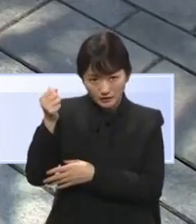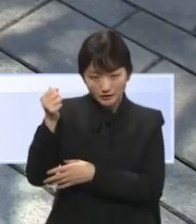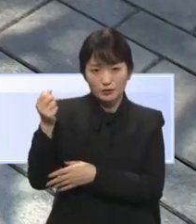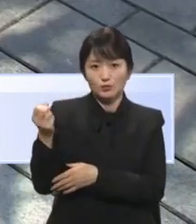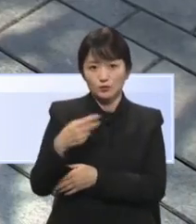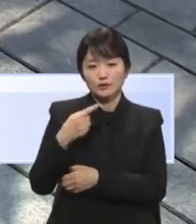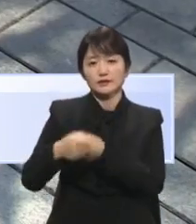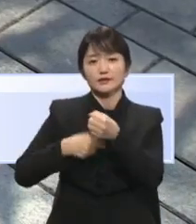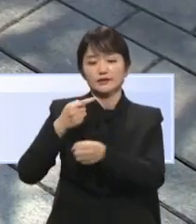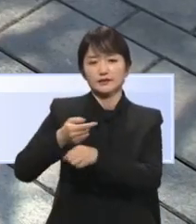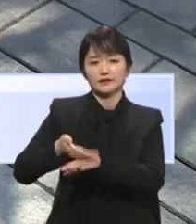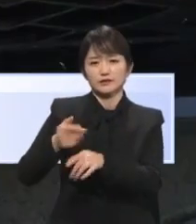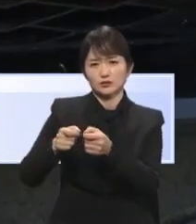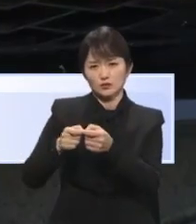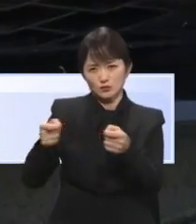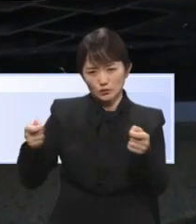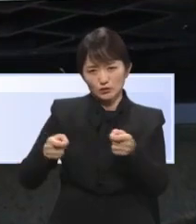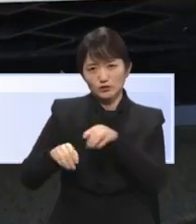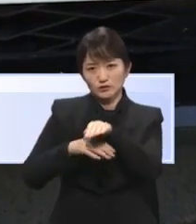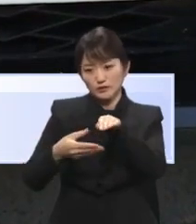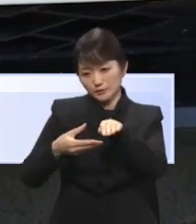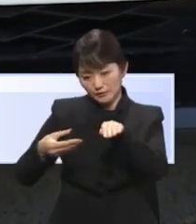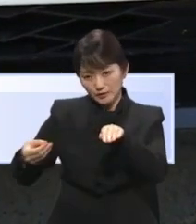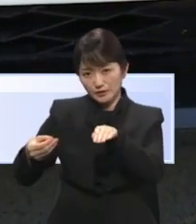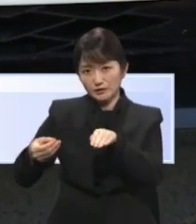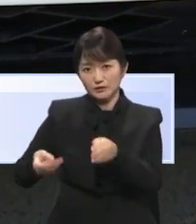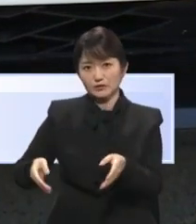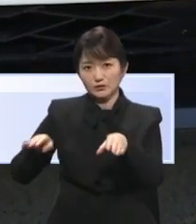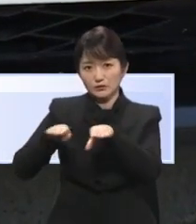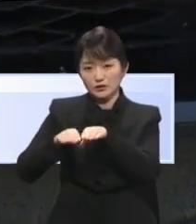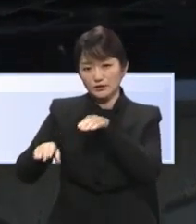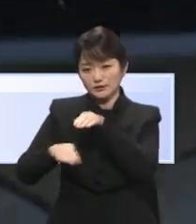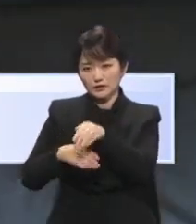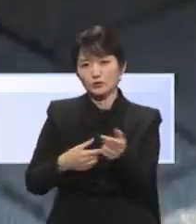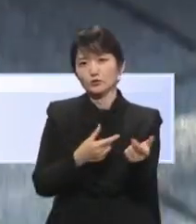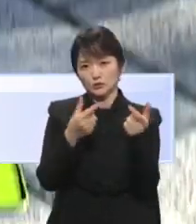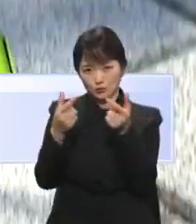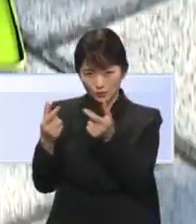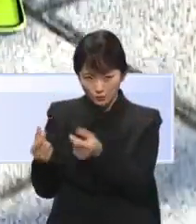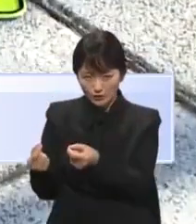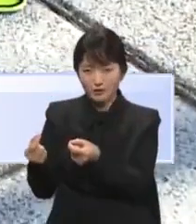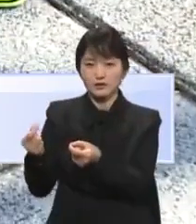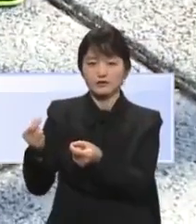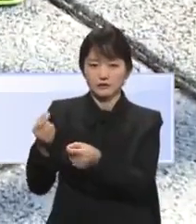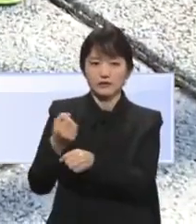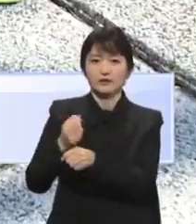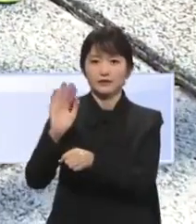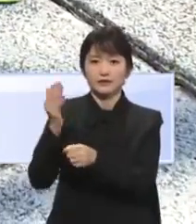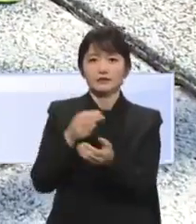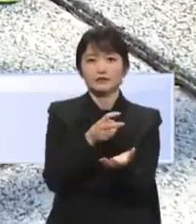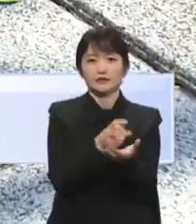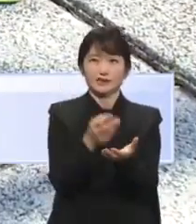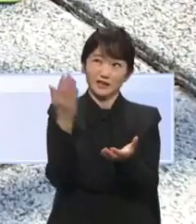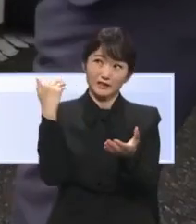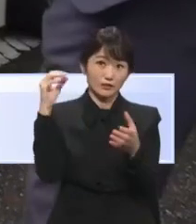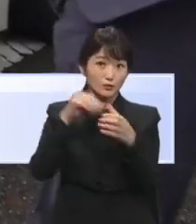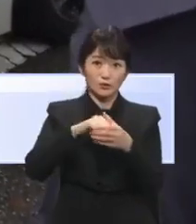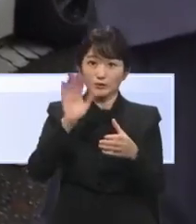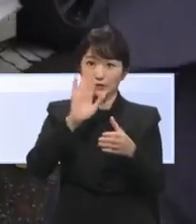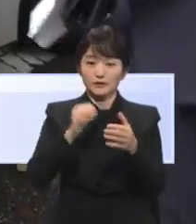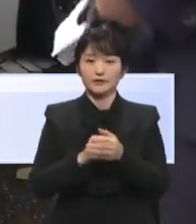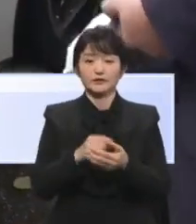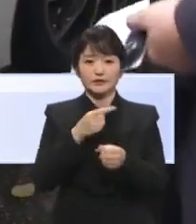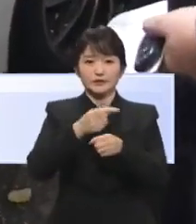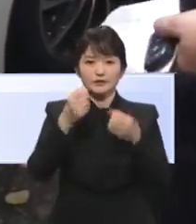아니라 1년 이상 장기 렌트 관용 차에도 동일하게 적용됩니다 제도를 소급 적용하지는 않습니다 내년